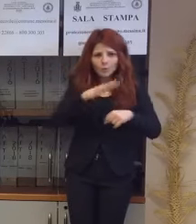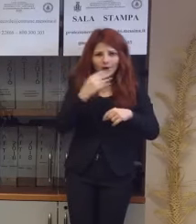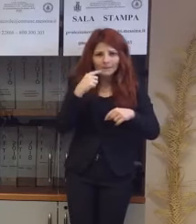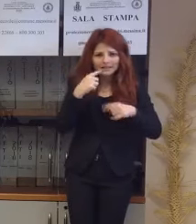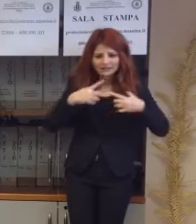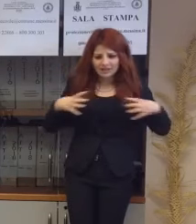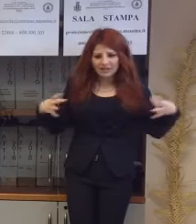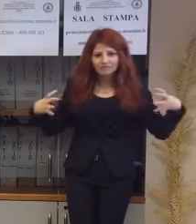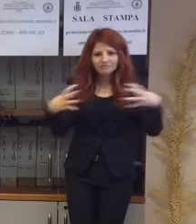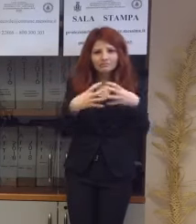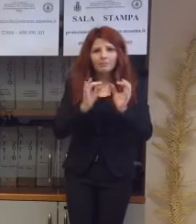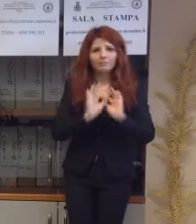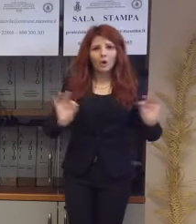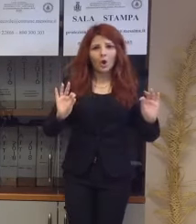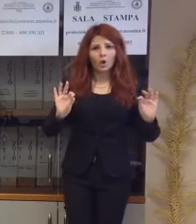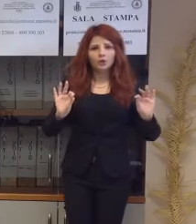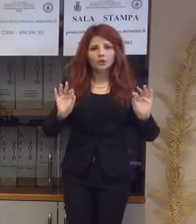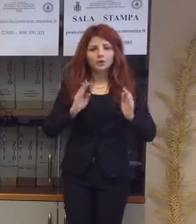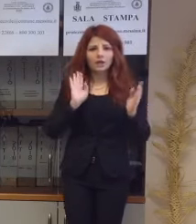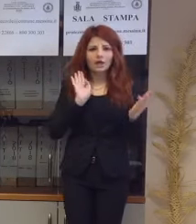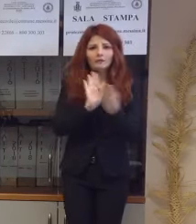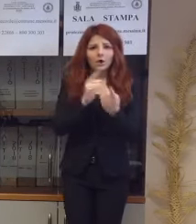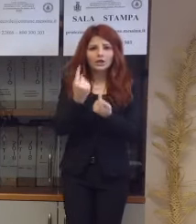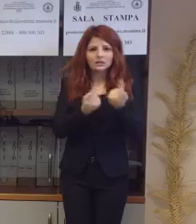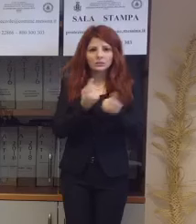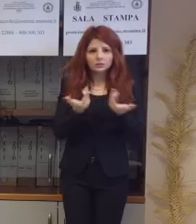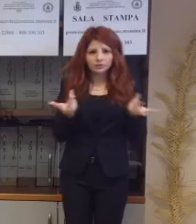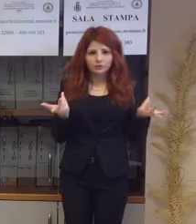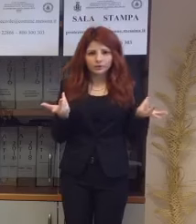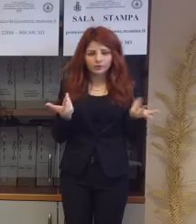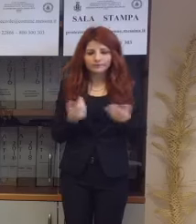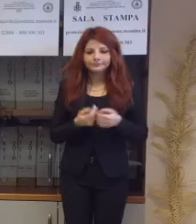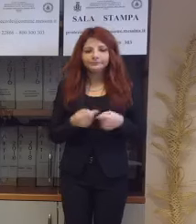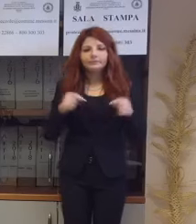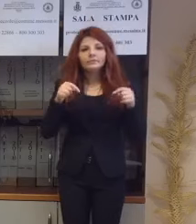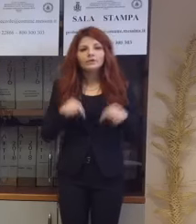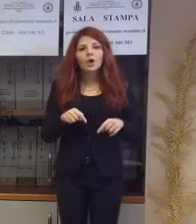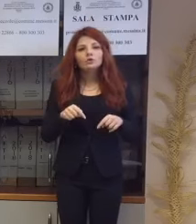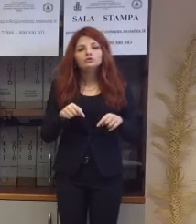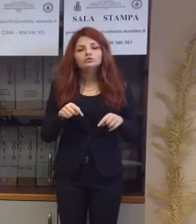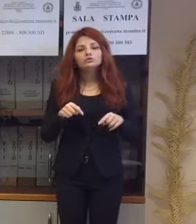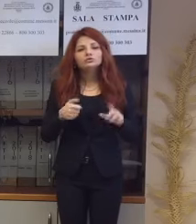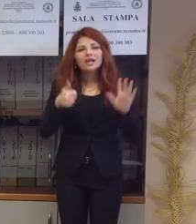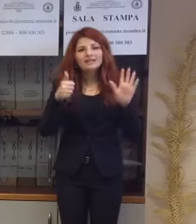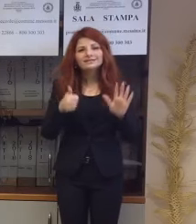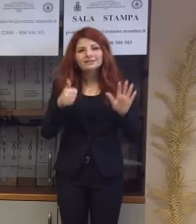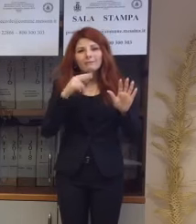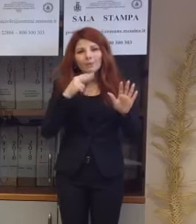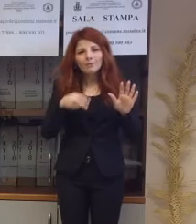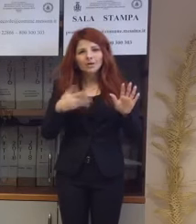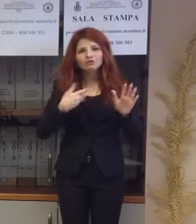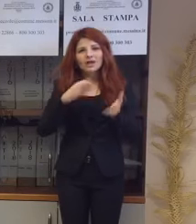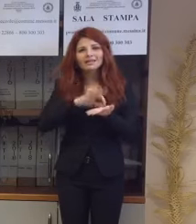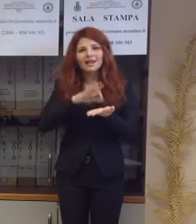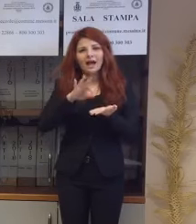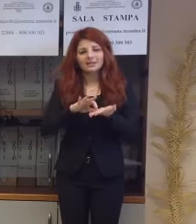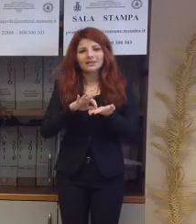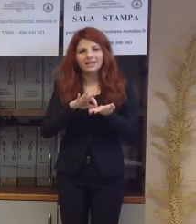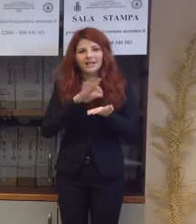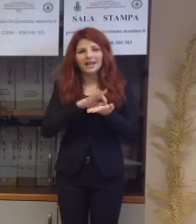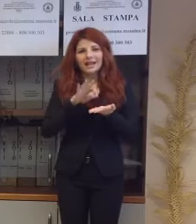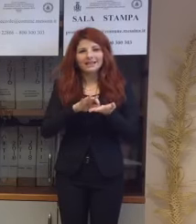dall'inizio. Ed oggi abbiamo il dato aggiornato alle ore 18 delle domande che sono